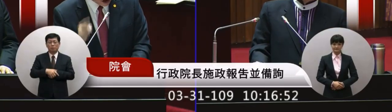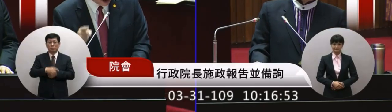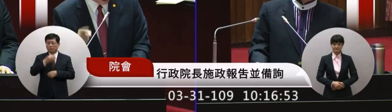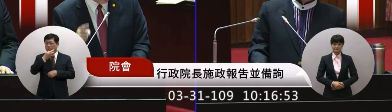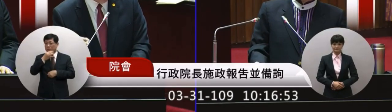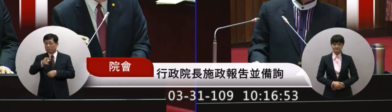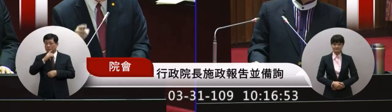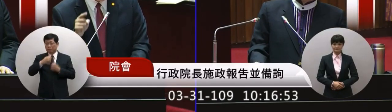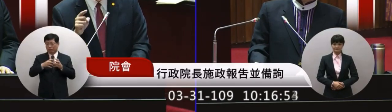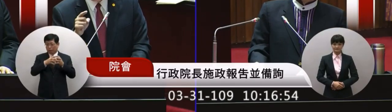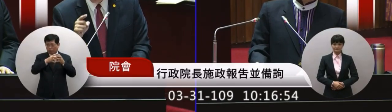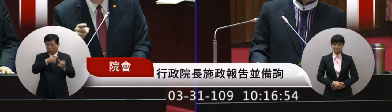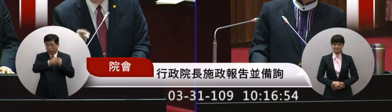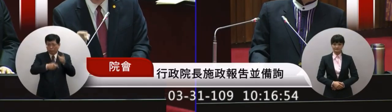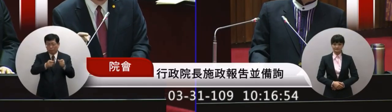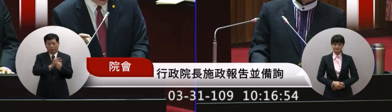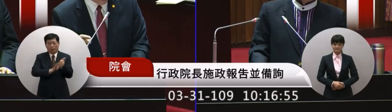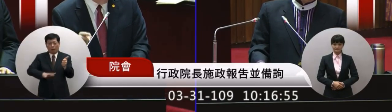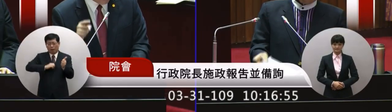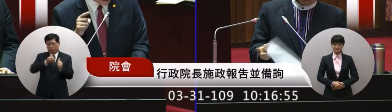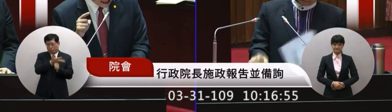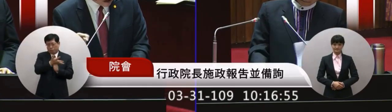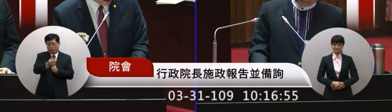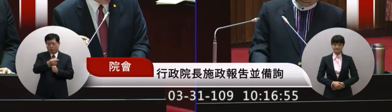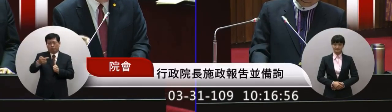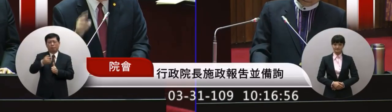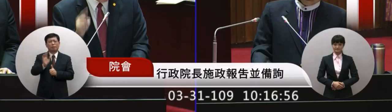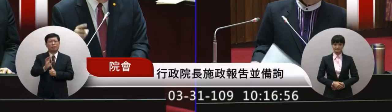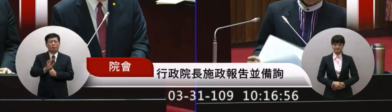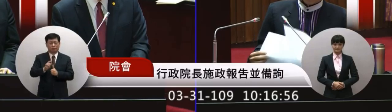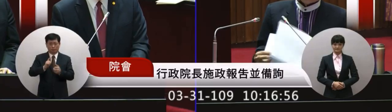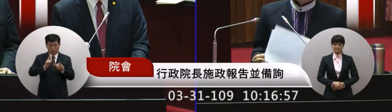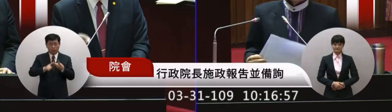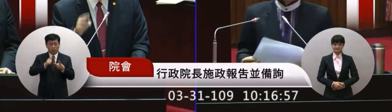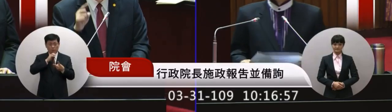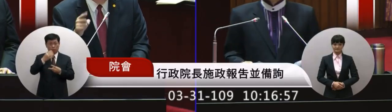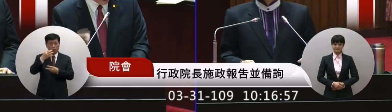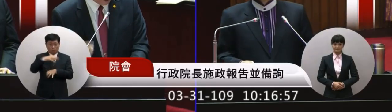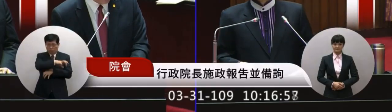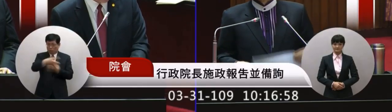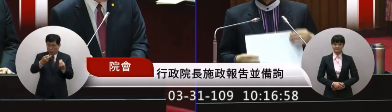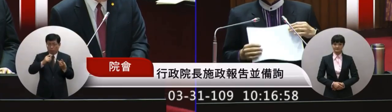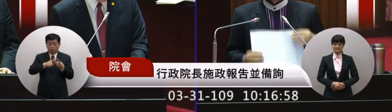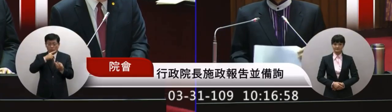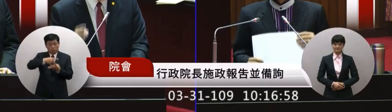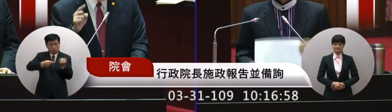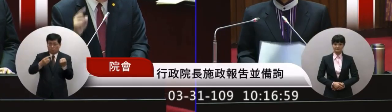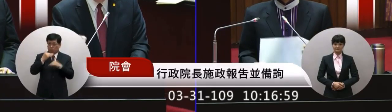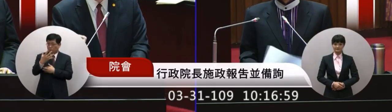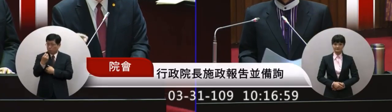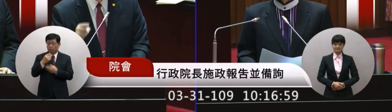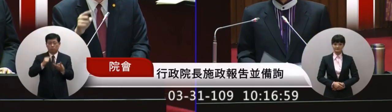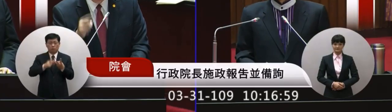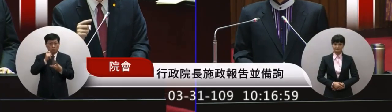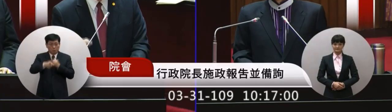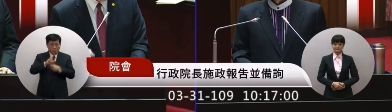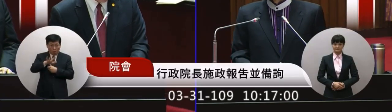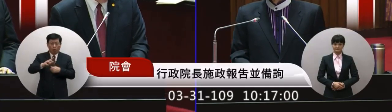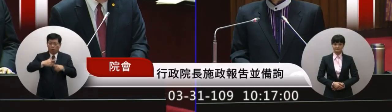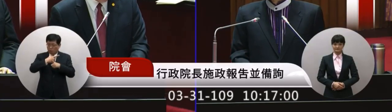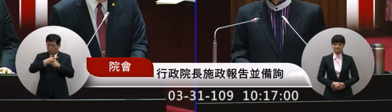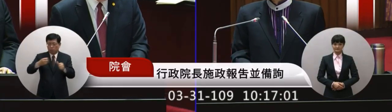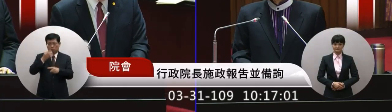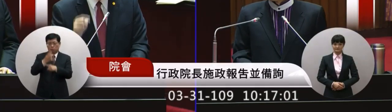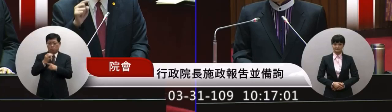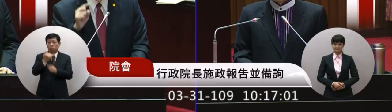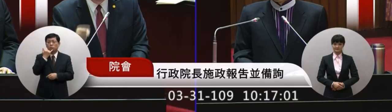免群聚消费造成防疫负担哦，但是不限区域，不绑住宿，啊有消费就有折